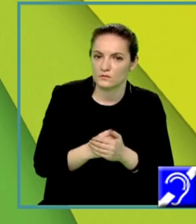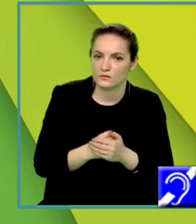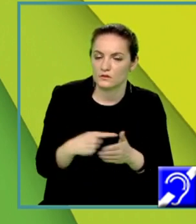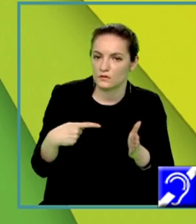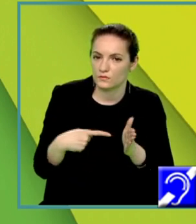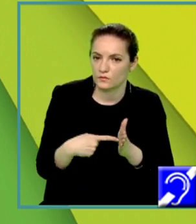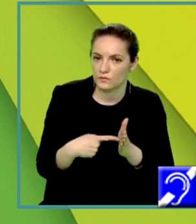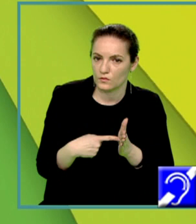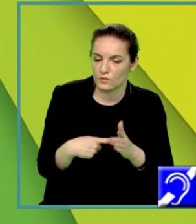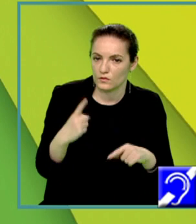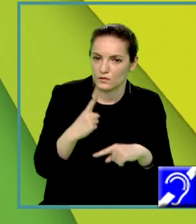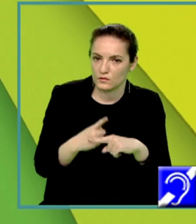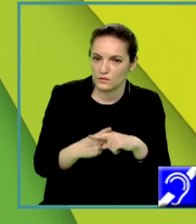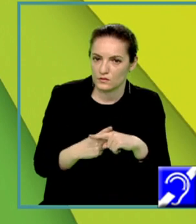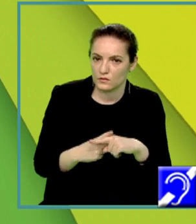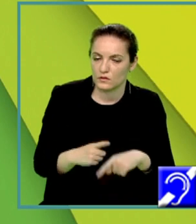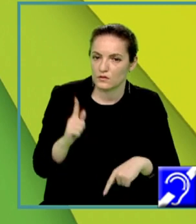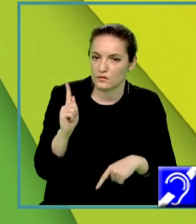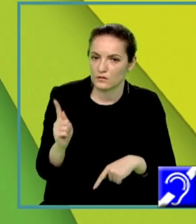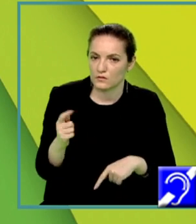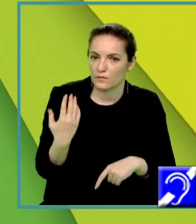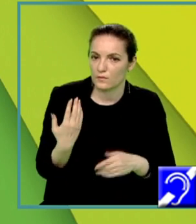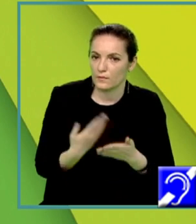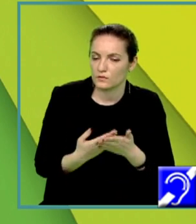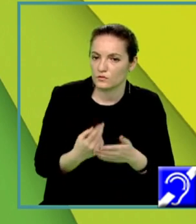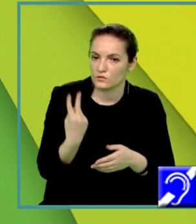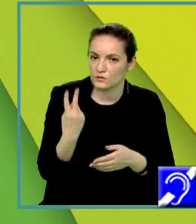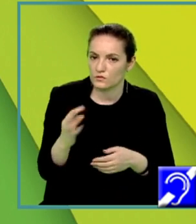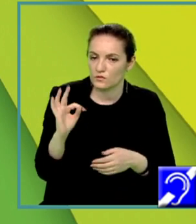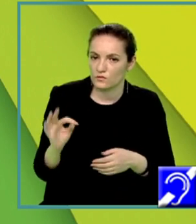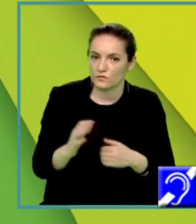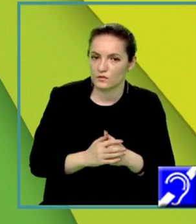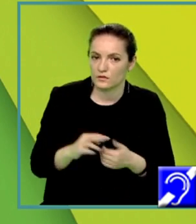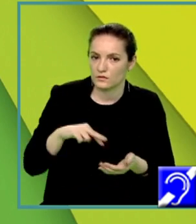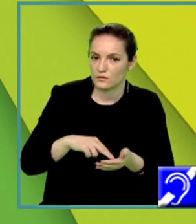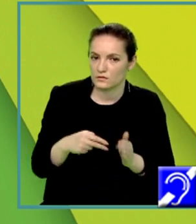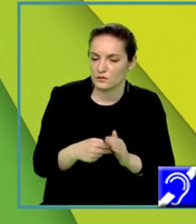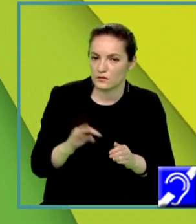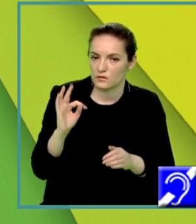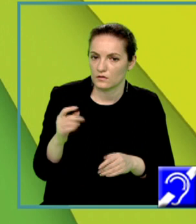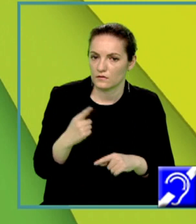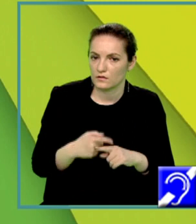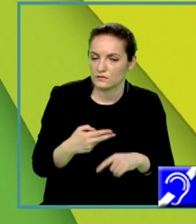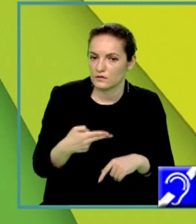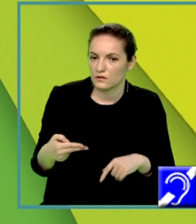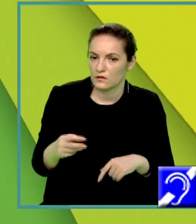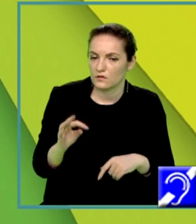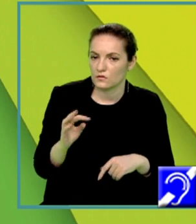de intersecție a graficelor celor două funcții rezolvând ecuația f de x egală cu g de